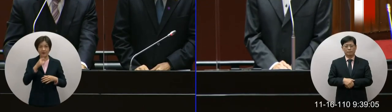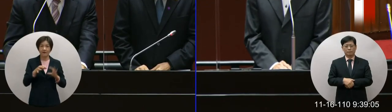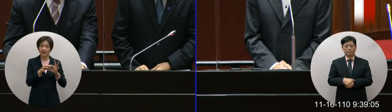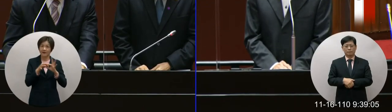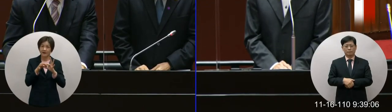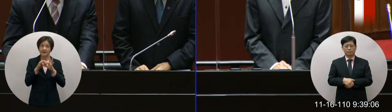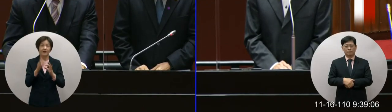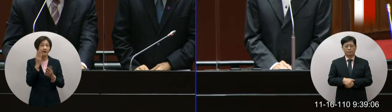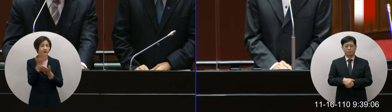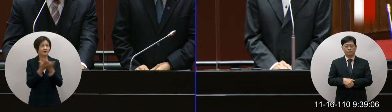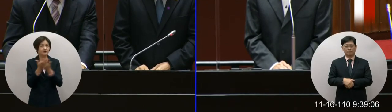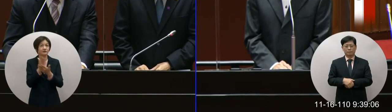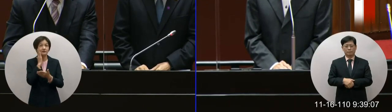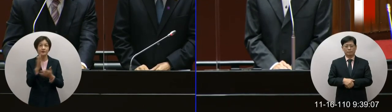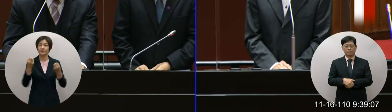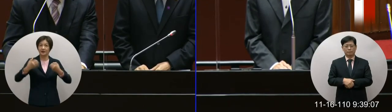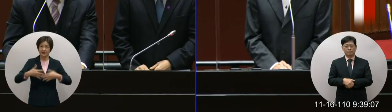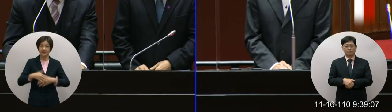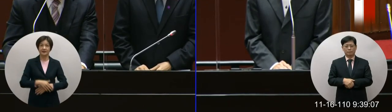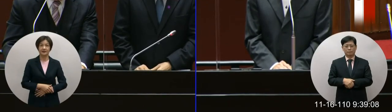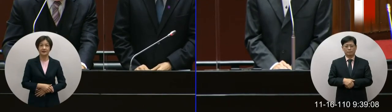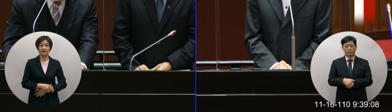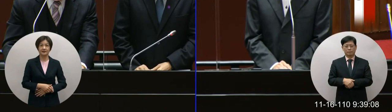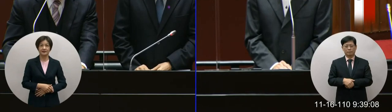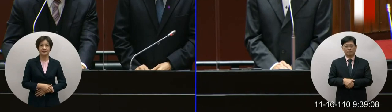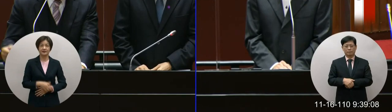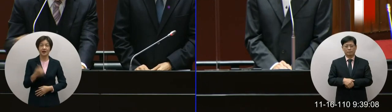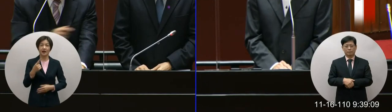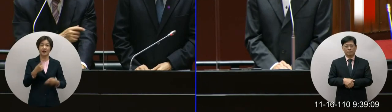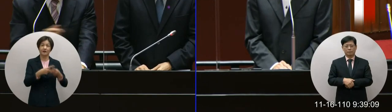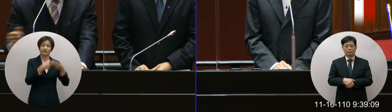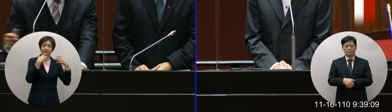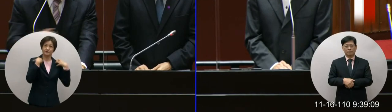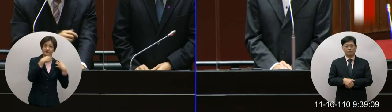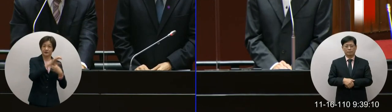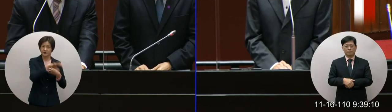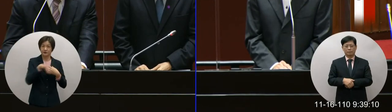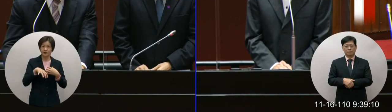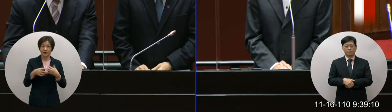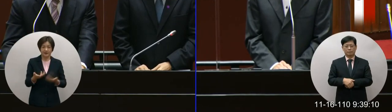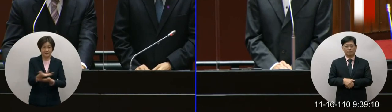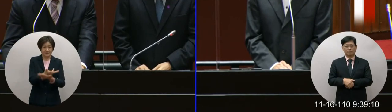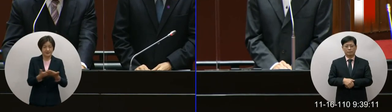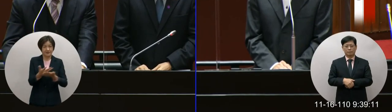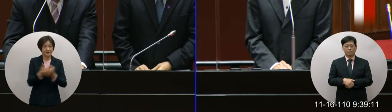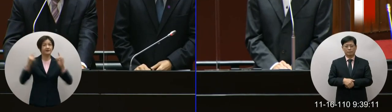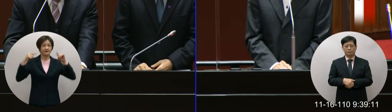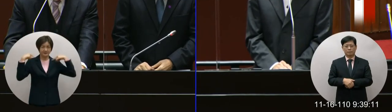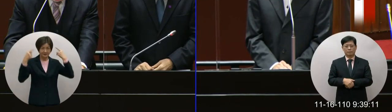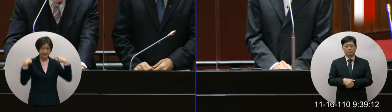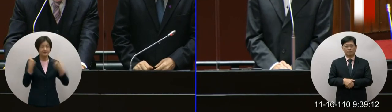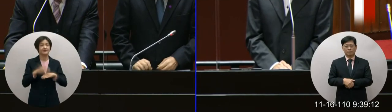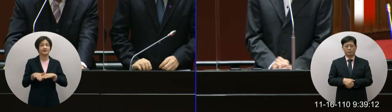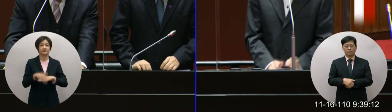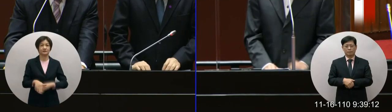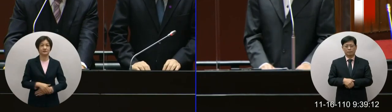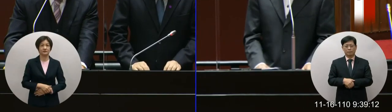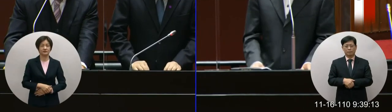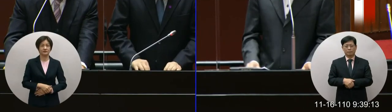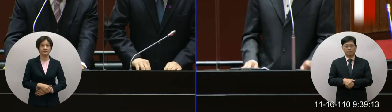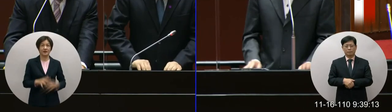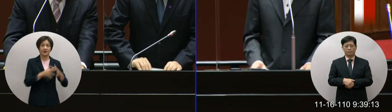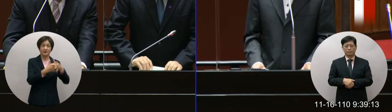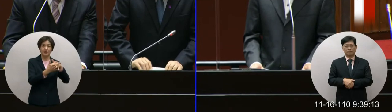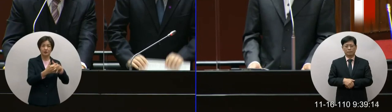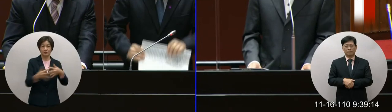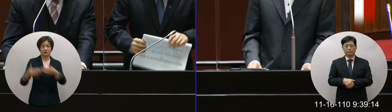常畅通，相关重要的负责人我们也都有来有往，所以美国跟中